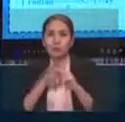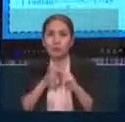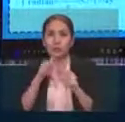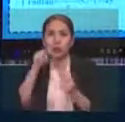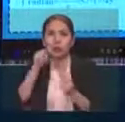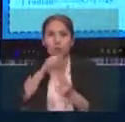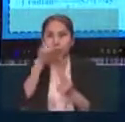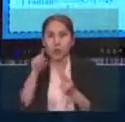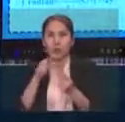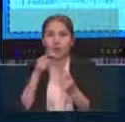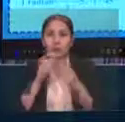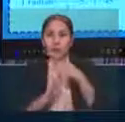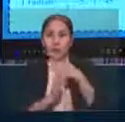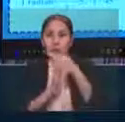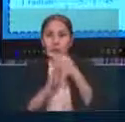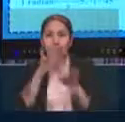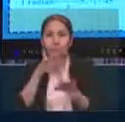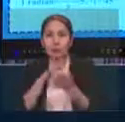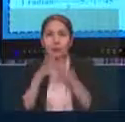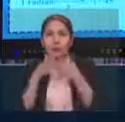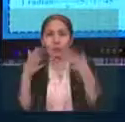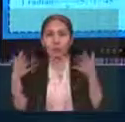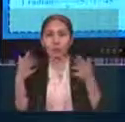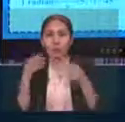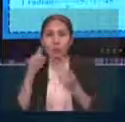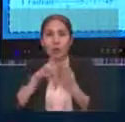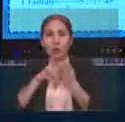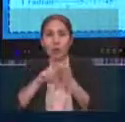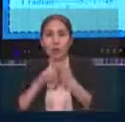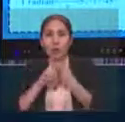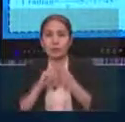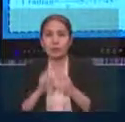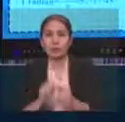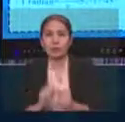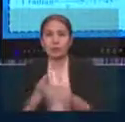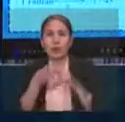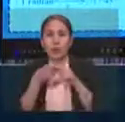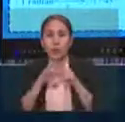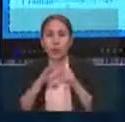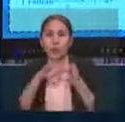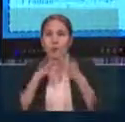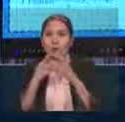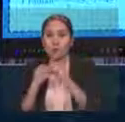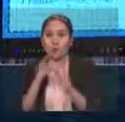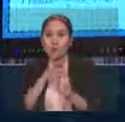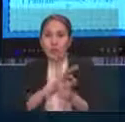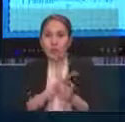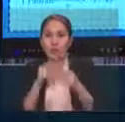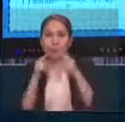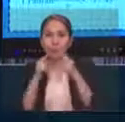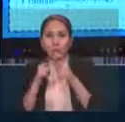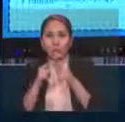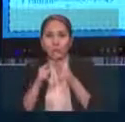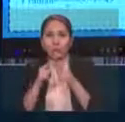yoyga tiralgan markaziy burchak kattaligiga bog'liq ekan. Bu xossadan foydalanib,